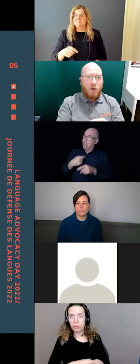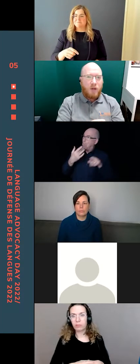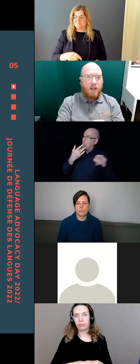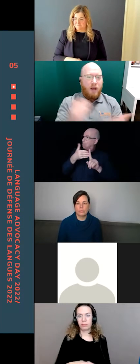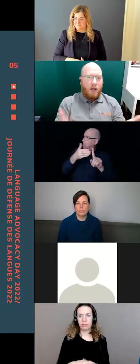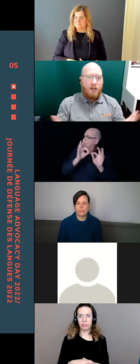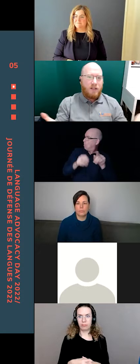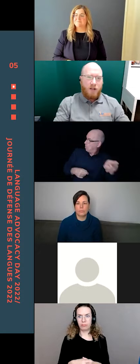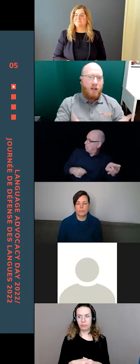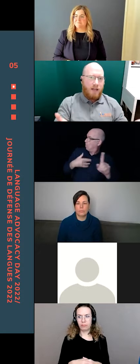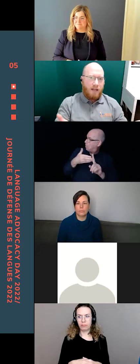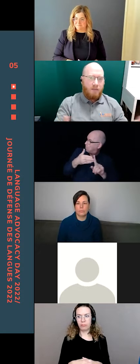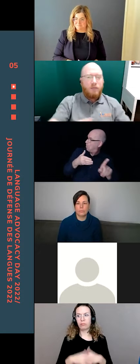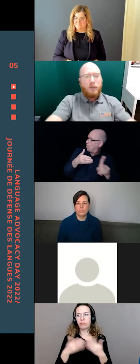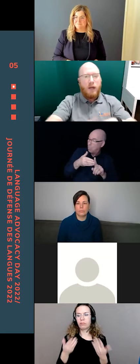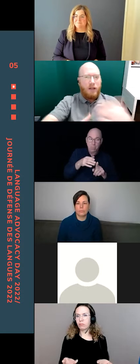préférences.